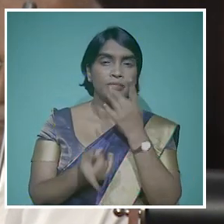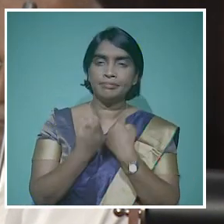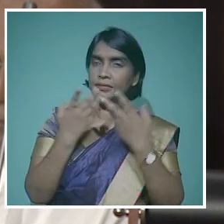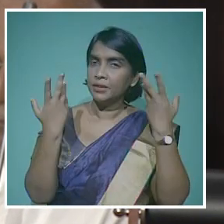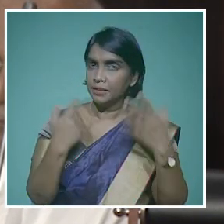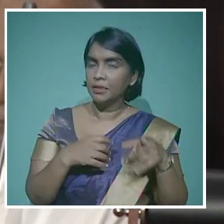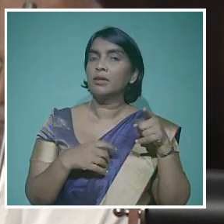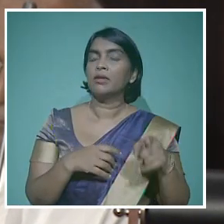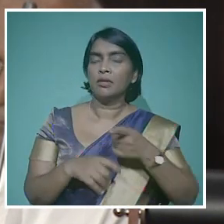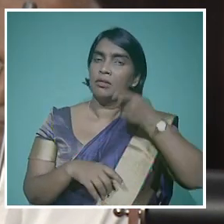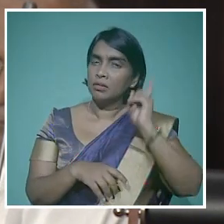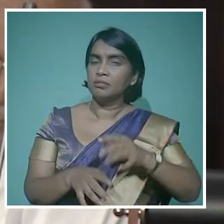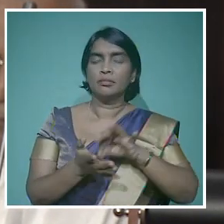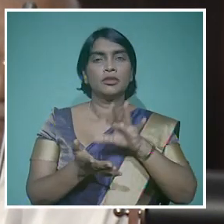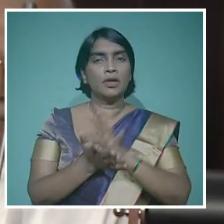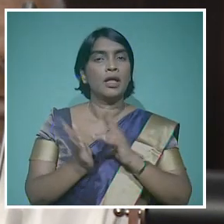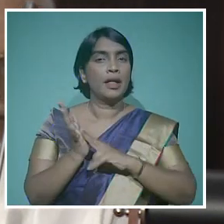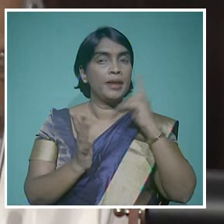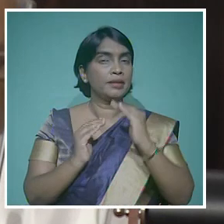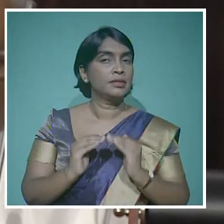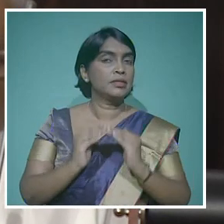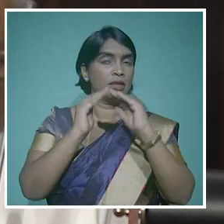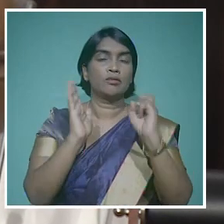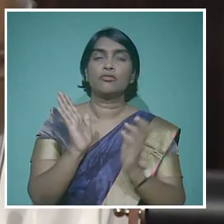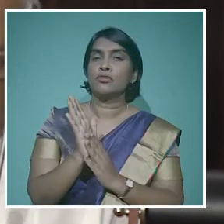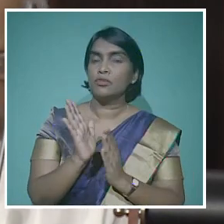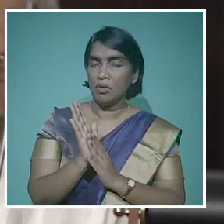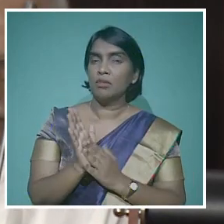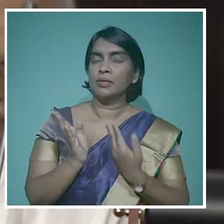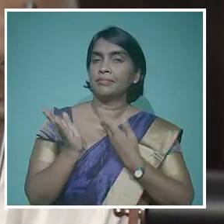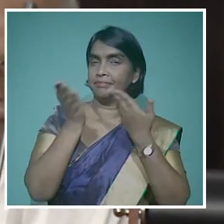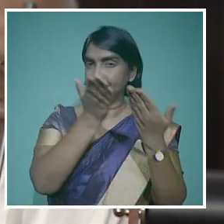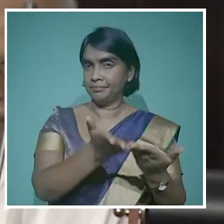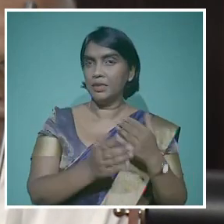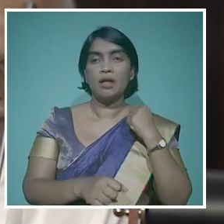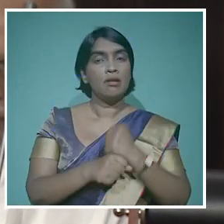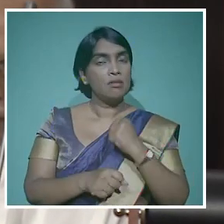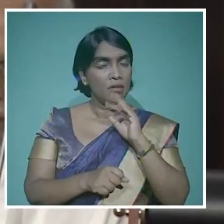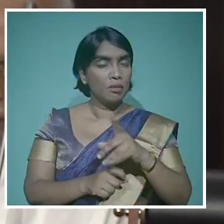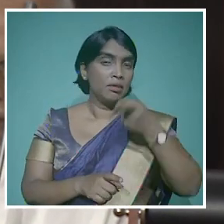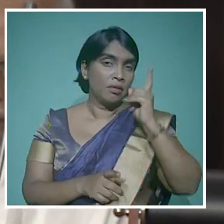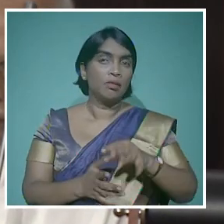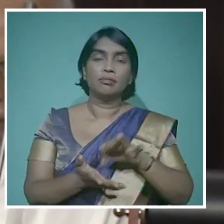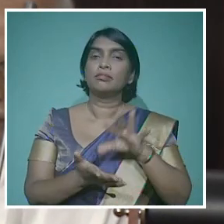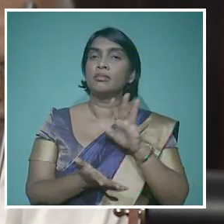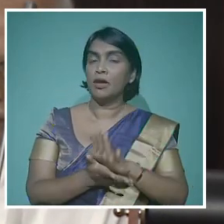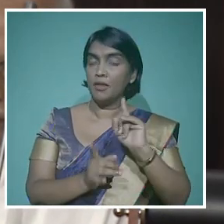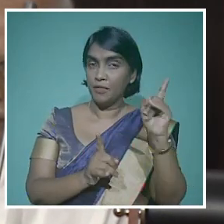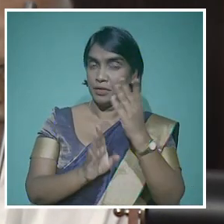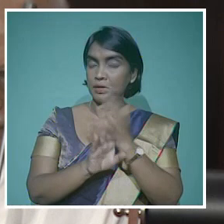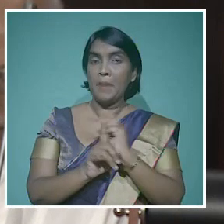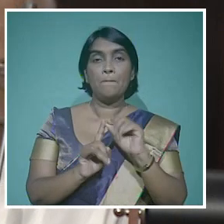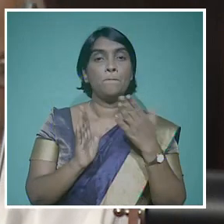පසුව නිර්දේශ සහිත ජාතික සංවර්ධන කමිටුව වෙත ඉදිරිපත් කළ යුතුය. රජයට නිර්දේශ කිරීමට ප්‍රථම